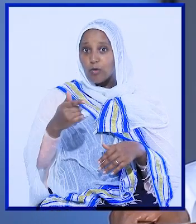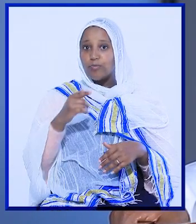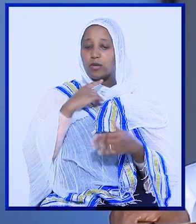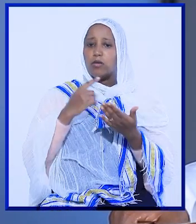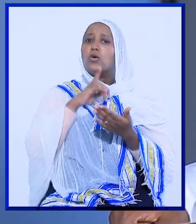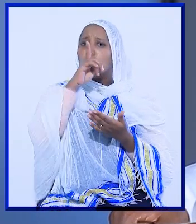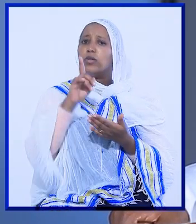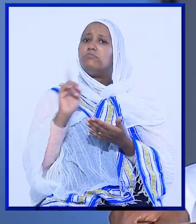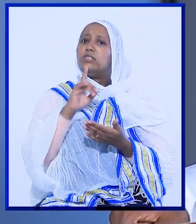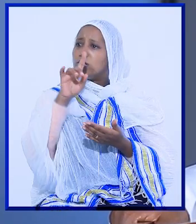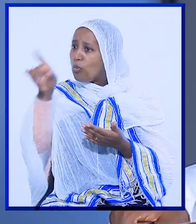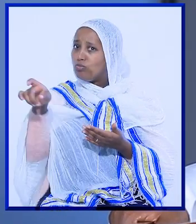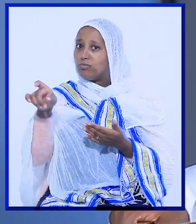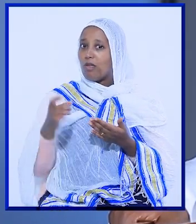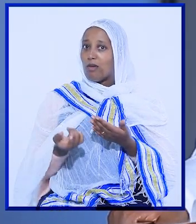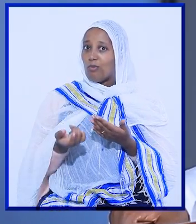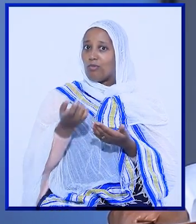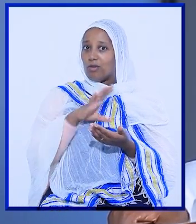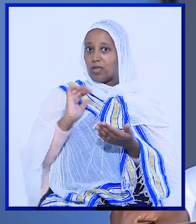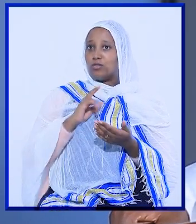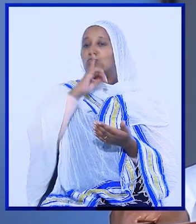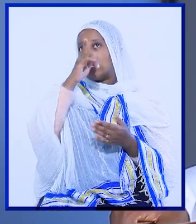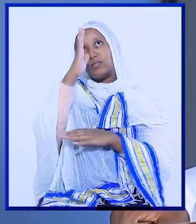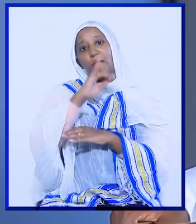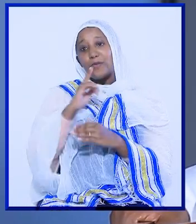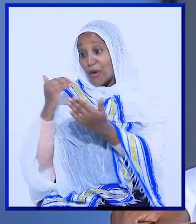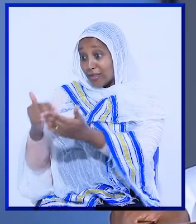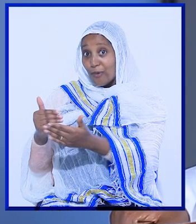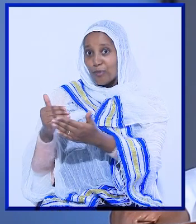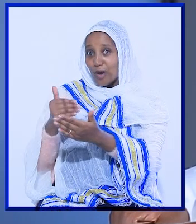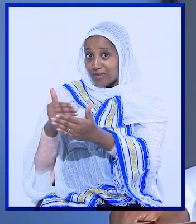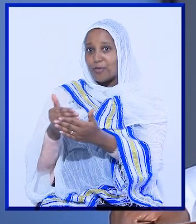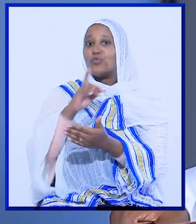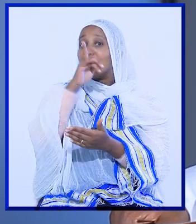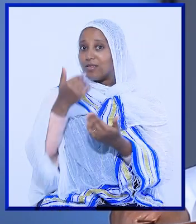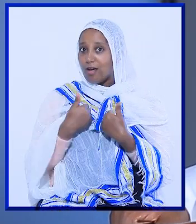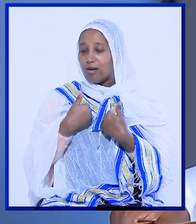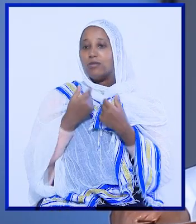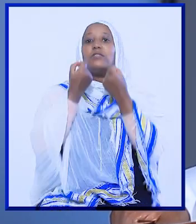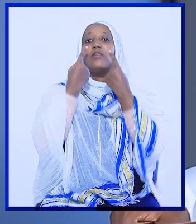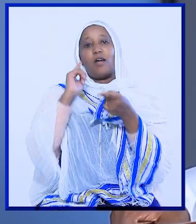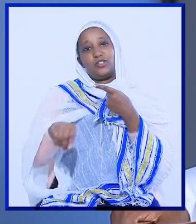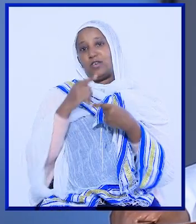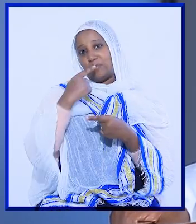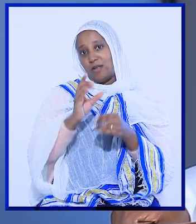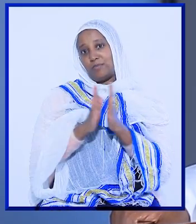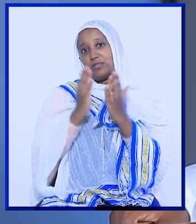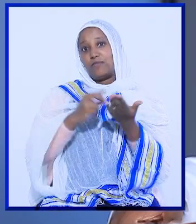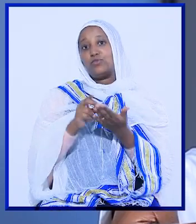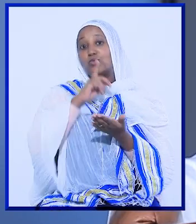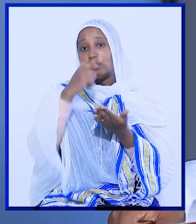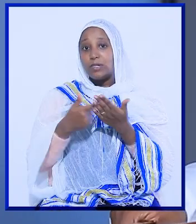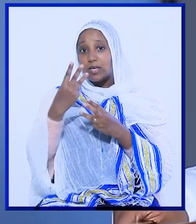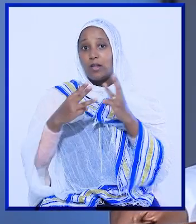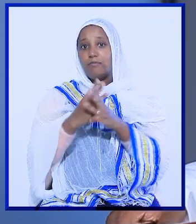ነው። ጲላጦስ እውነት ምንድን ነው የሚል ጥያቄ ጠይቆታል። እውነት እግዚአብሔር ነው። አጠገቡ እውነት እያለ እውነትን ሊረዳ አልቻለም ጲላጦስ። እውነት በዚህ